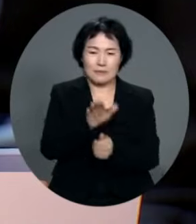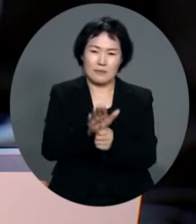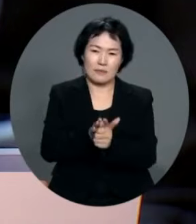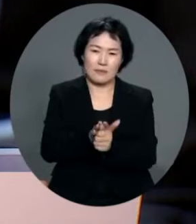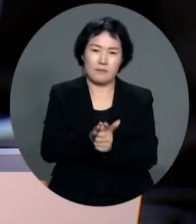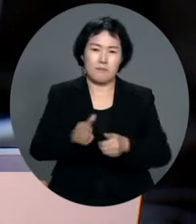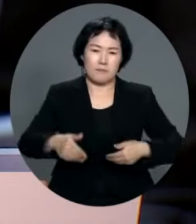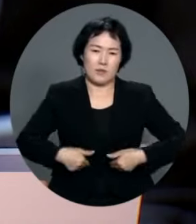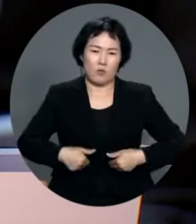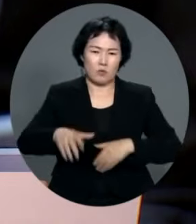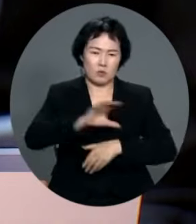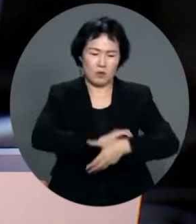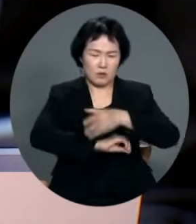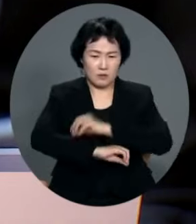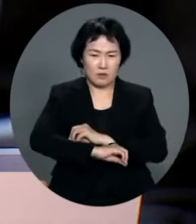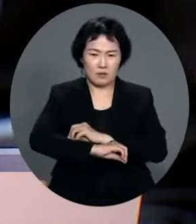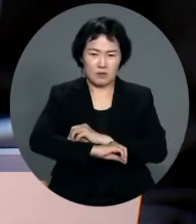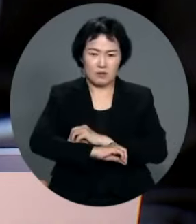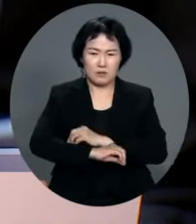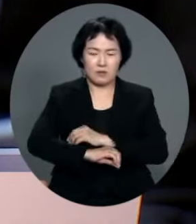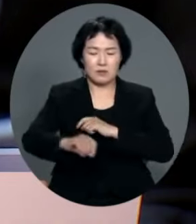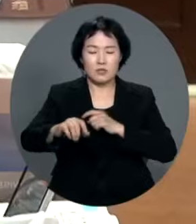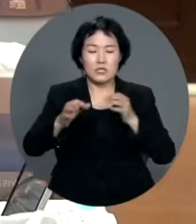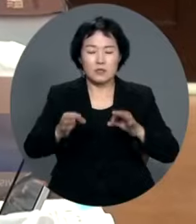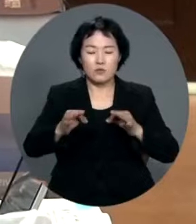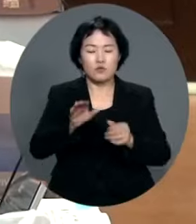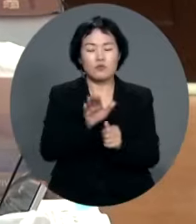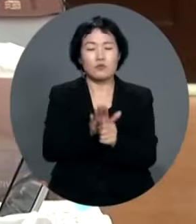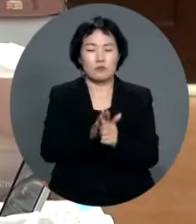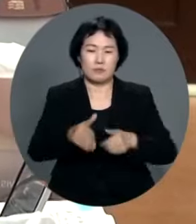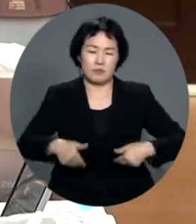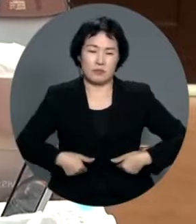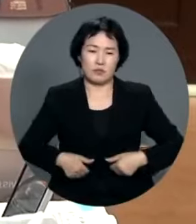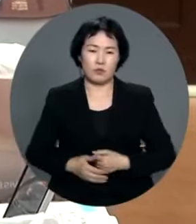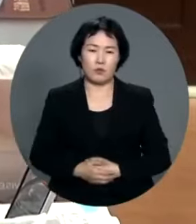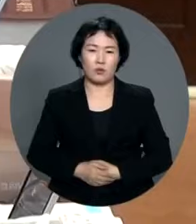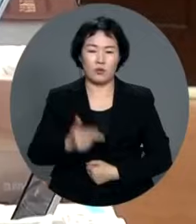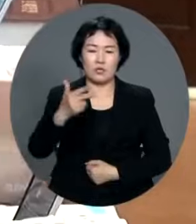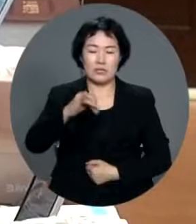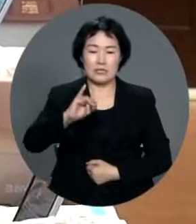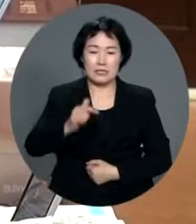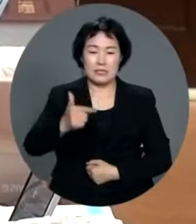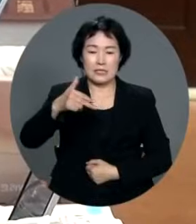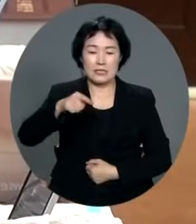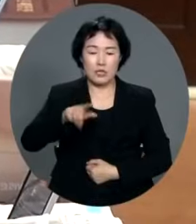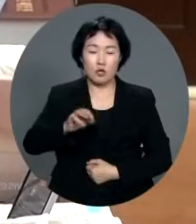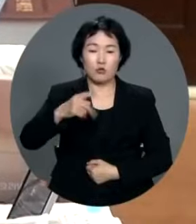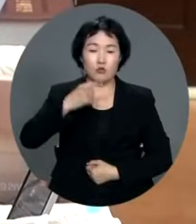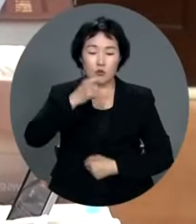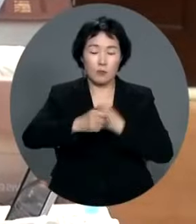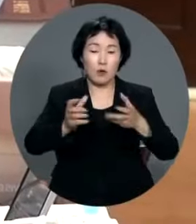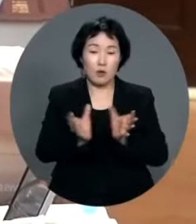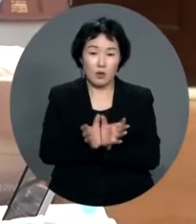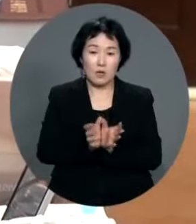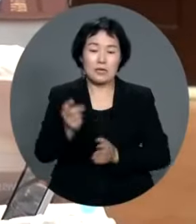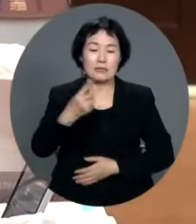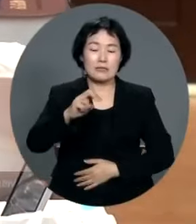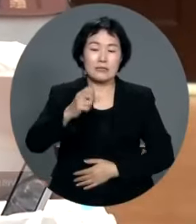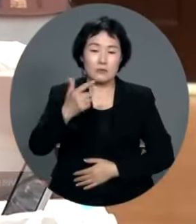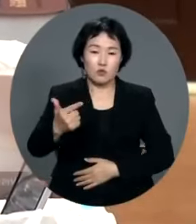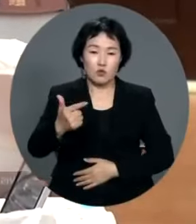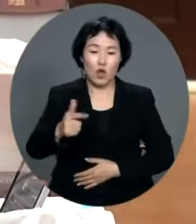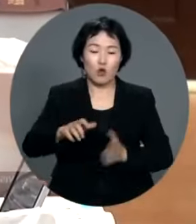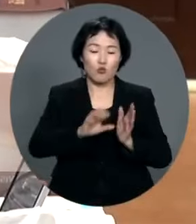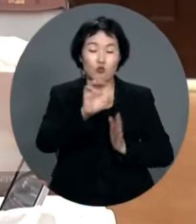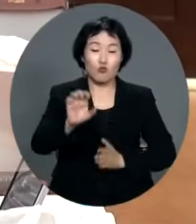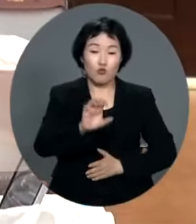좀 적극적인 금융지원 정책이 필요하다고 좀 보는데. 진성준 더불어민주당 의원은 2026년부터